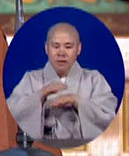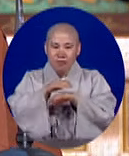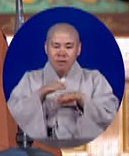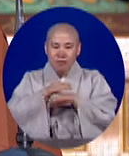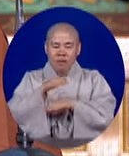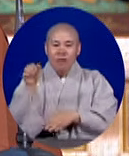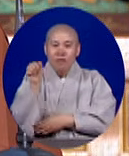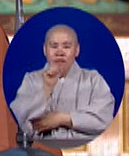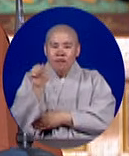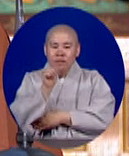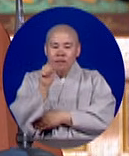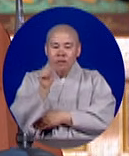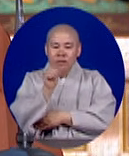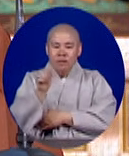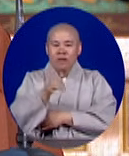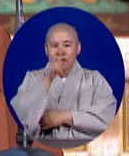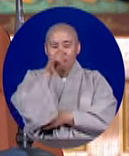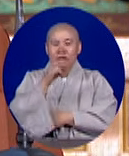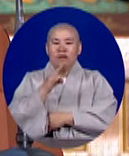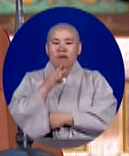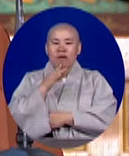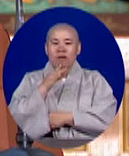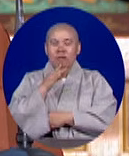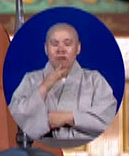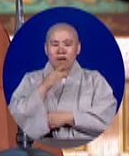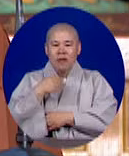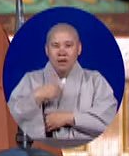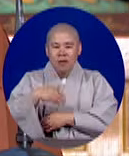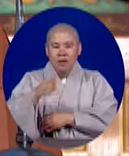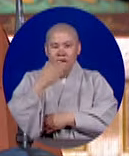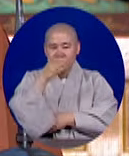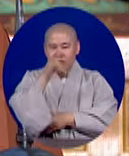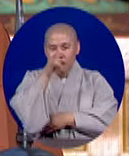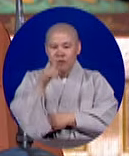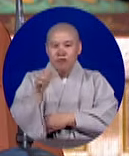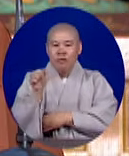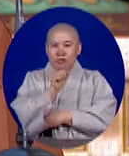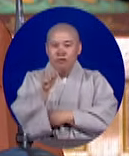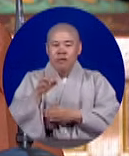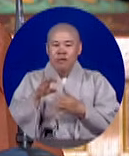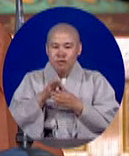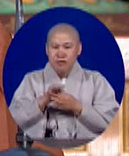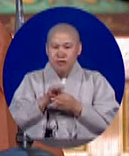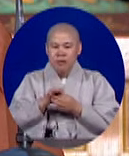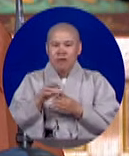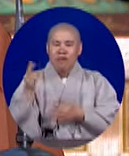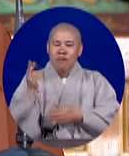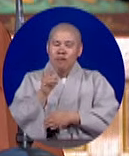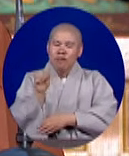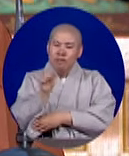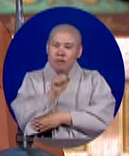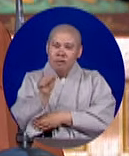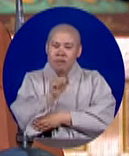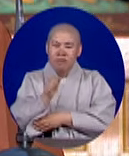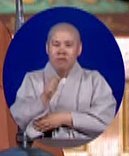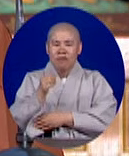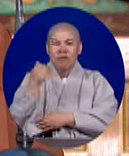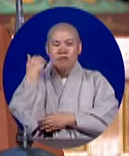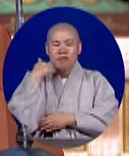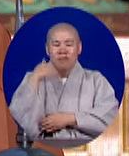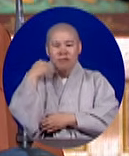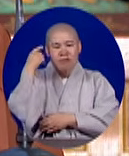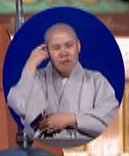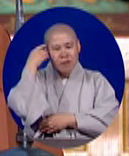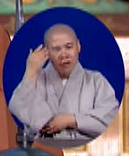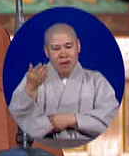자동차는 운전수가 운전 안 하면 못 간다 이 말이지. 그럼 운전수 양반의 운전수는 누구냐? 그